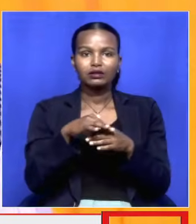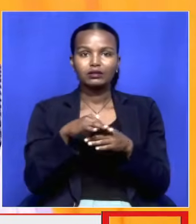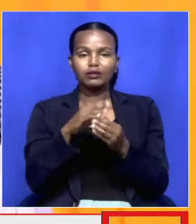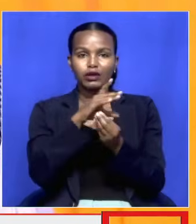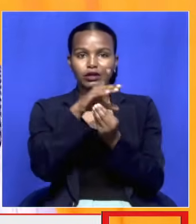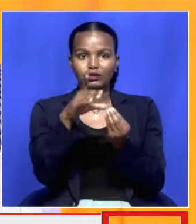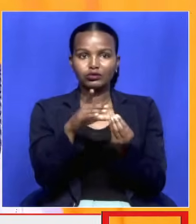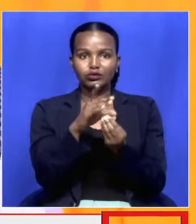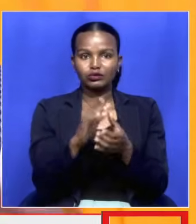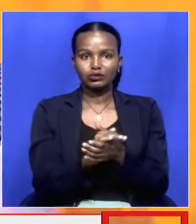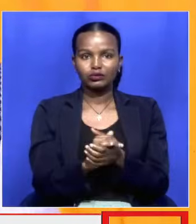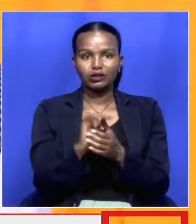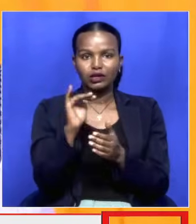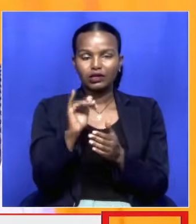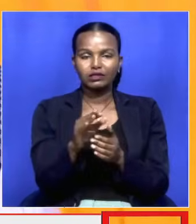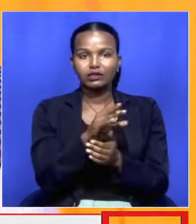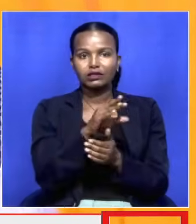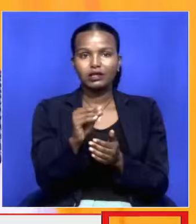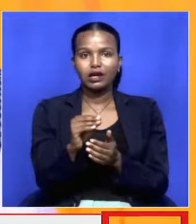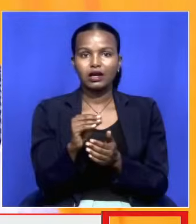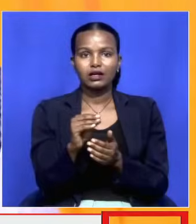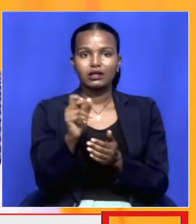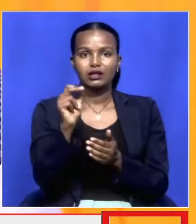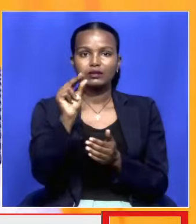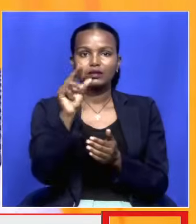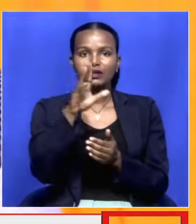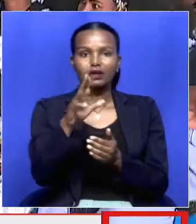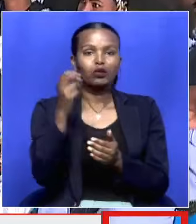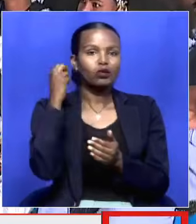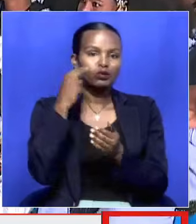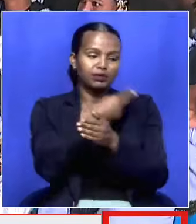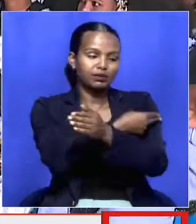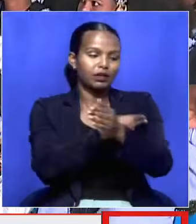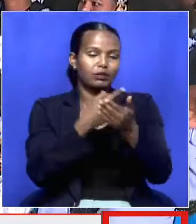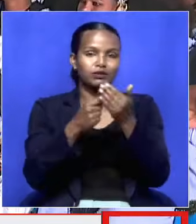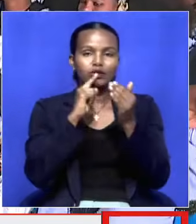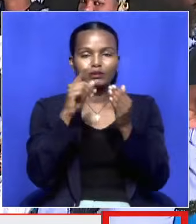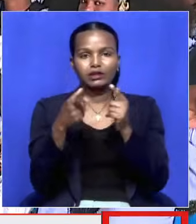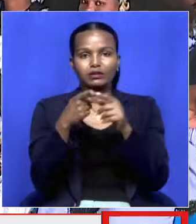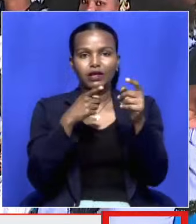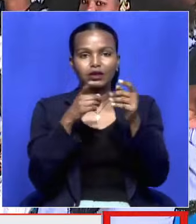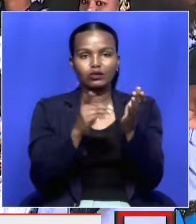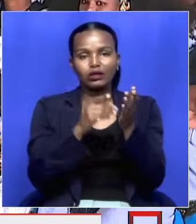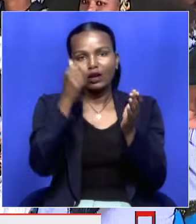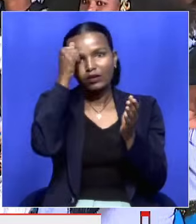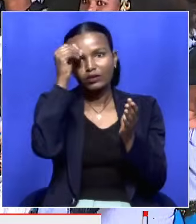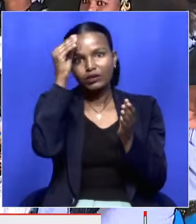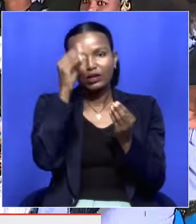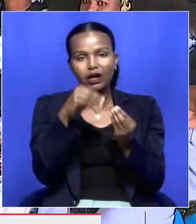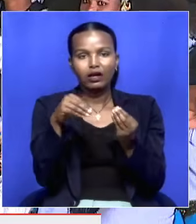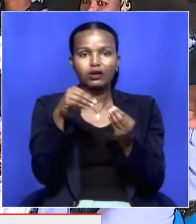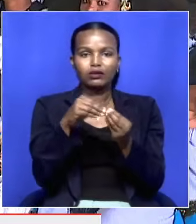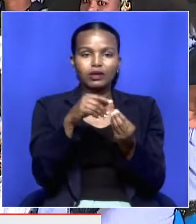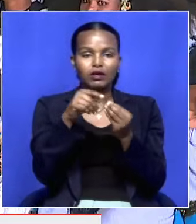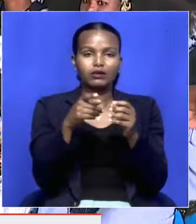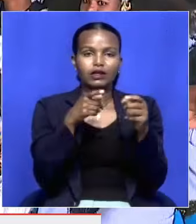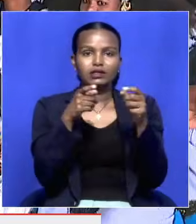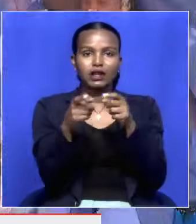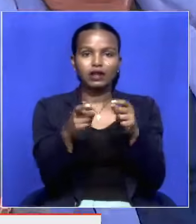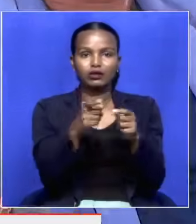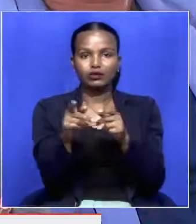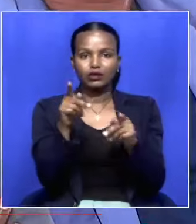በክልሉ እዚህና ፈለገ ሆስፒታል ብቻ ነው ያለው። ምክትል ርዕሰ መስተዳድር ዶክተር አብዱ ሁሴን አክለውም የአካባቢው